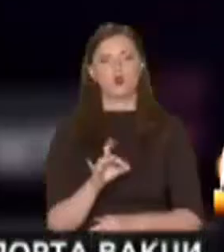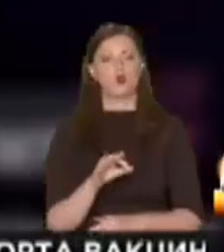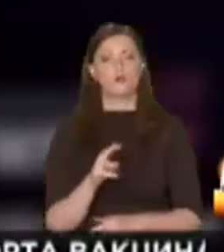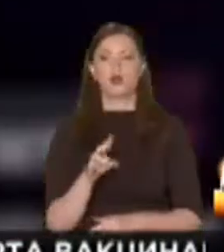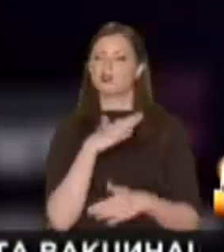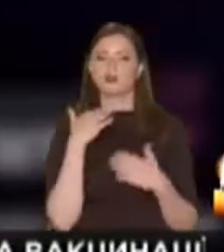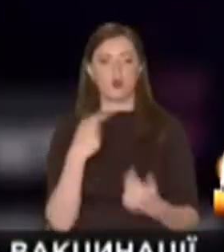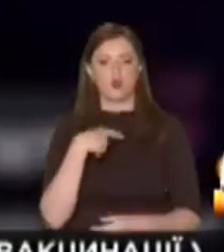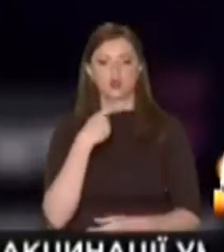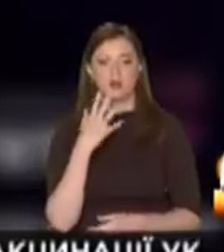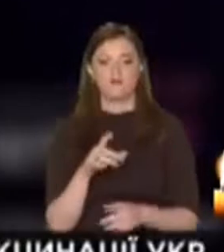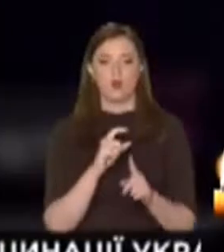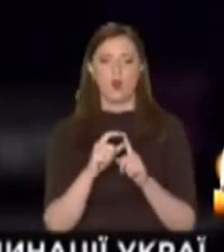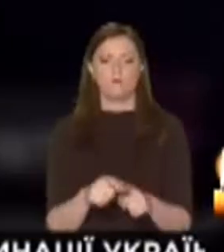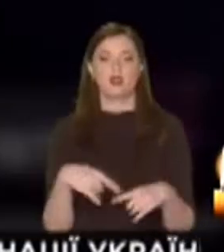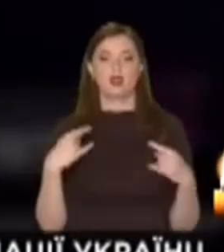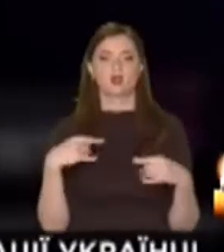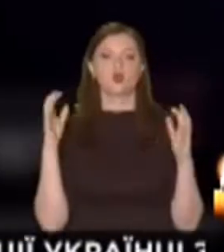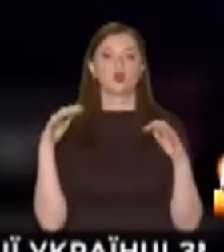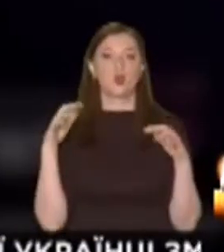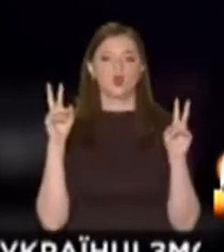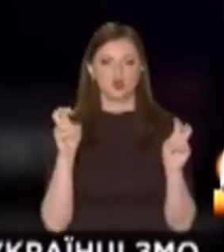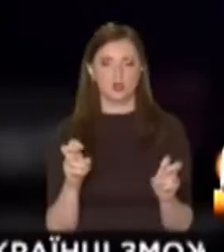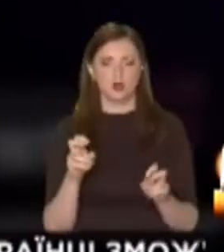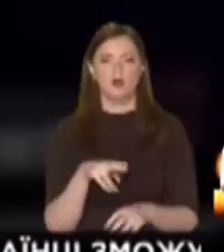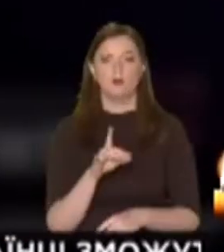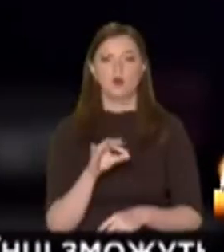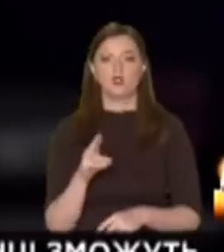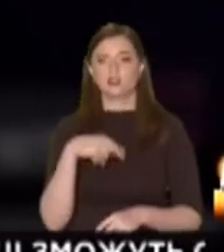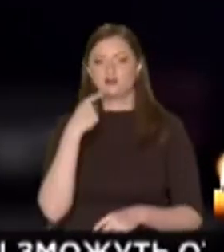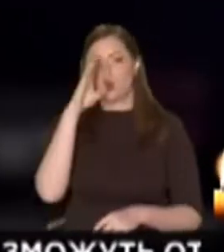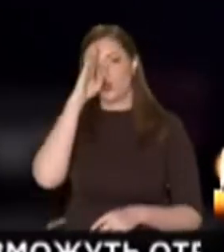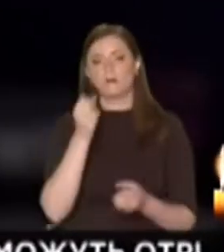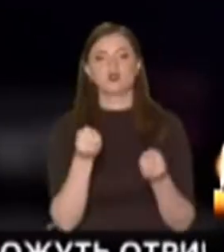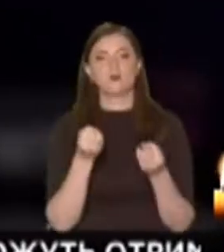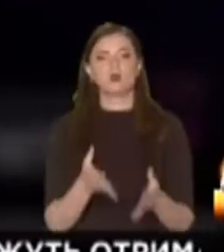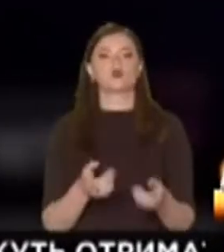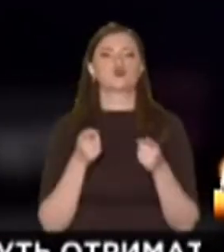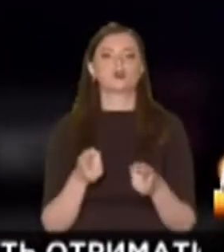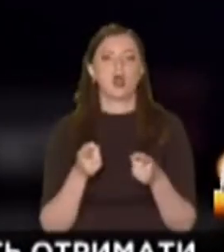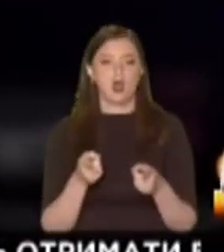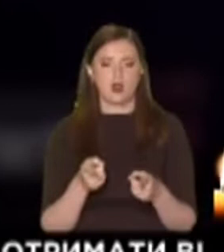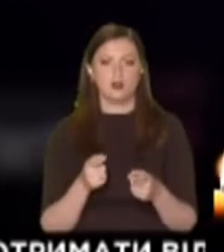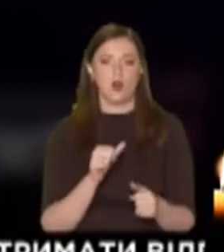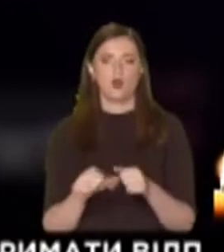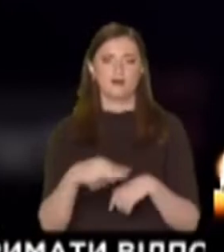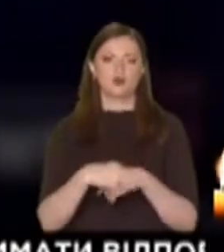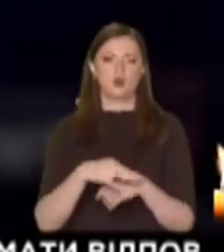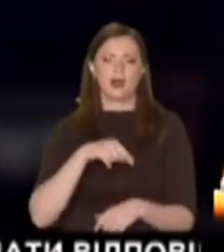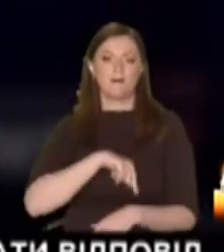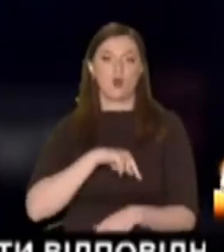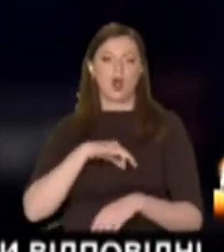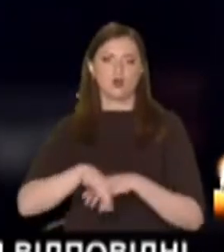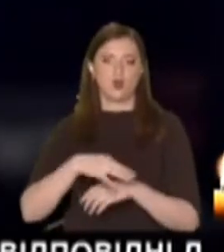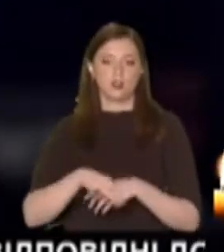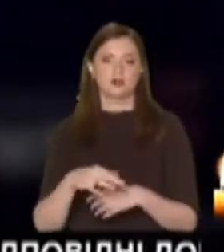хоче говорити. В коментарі каналу «Дождь» Дмитро Протасевич запевнив, хлопця просто залякали. Окрім тортур та морального насилля